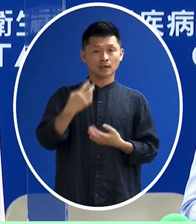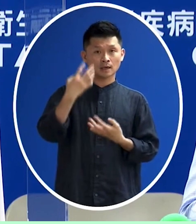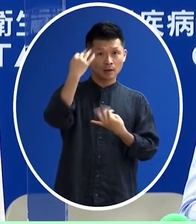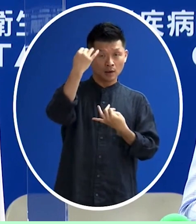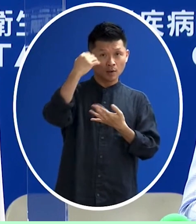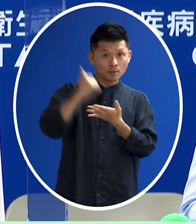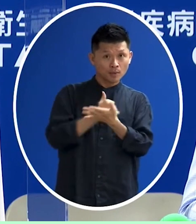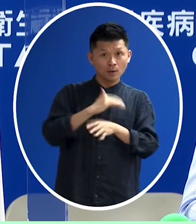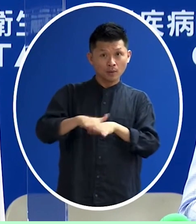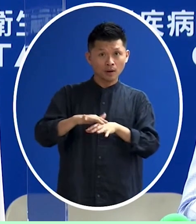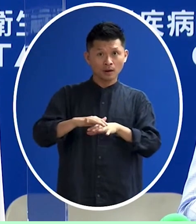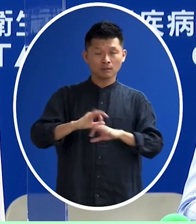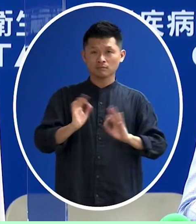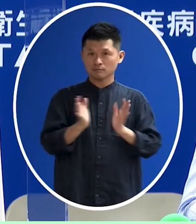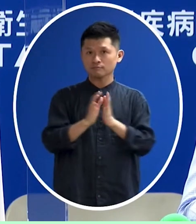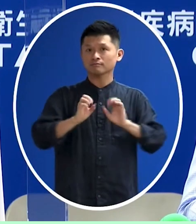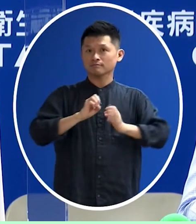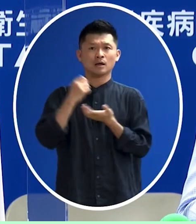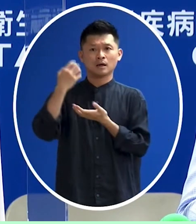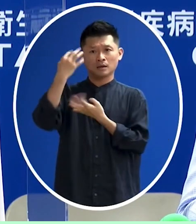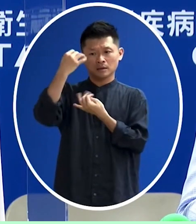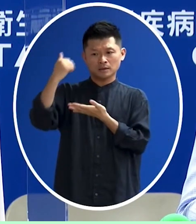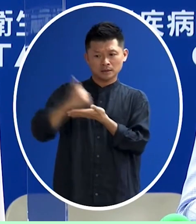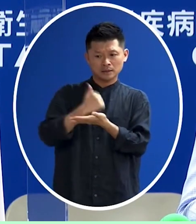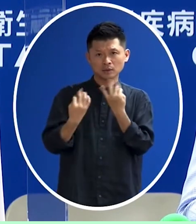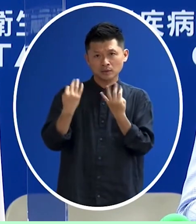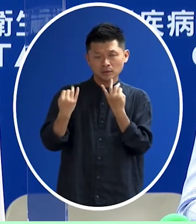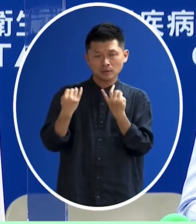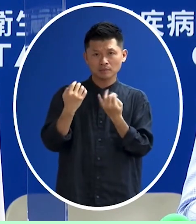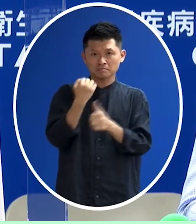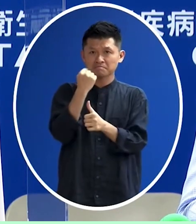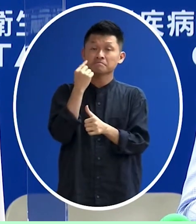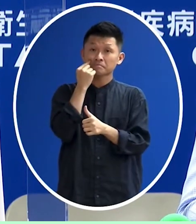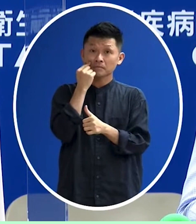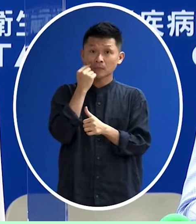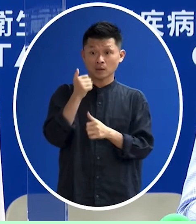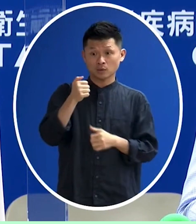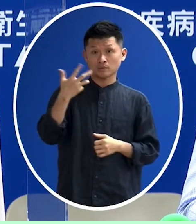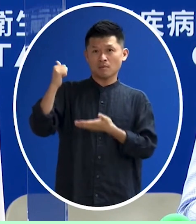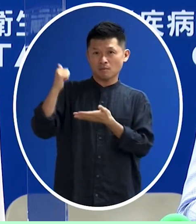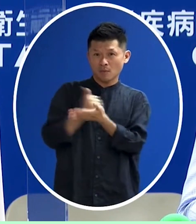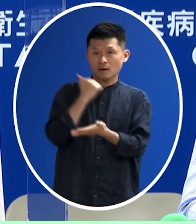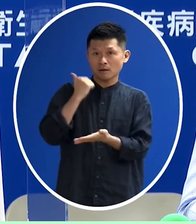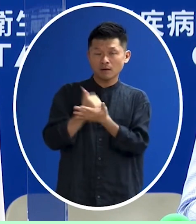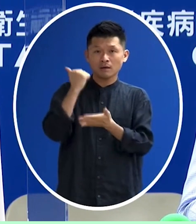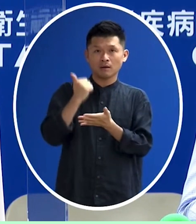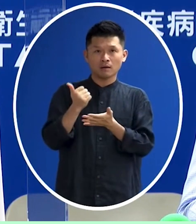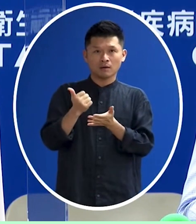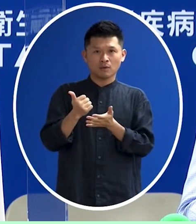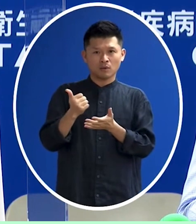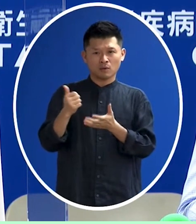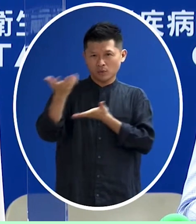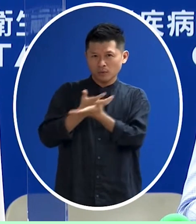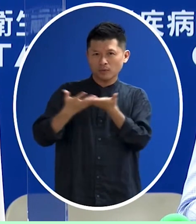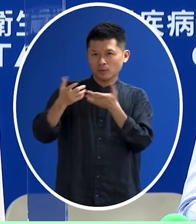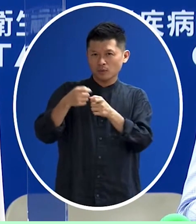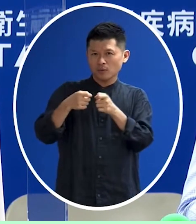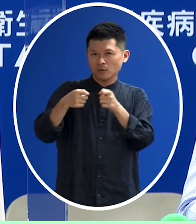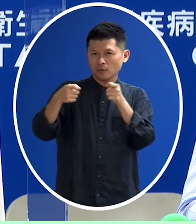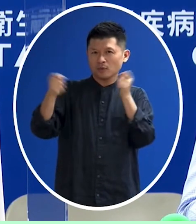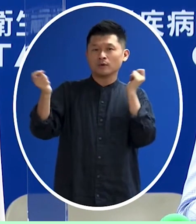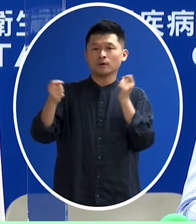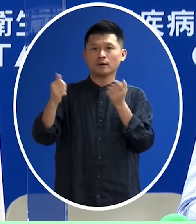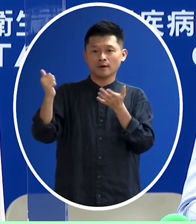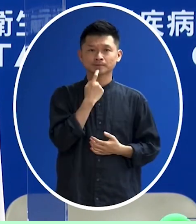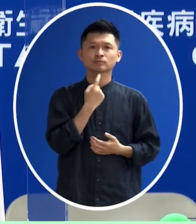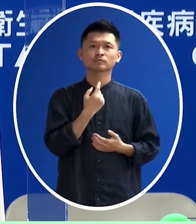消息，我们还是会跟大家来做报告。这58万剂，我们也花了一些精神，做了相关的一个沟通，才顺利的